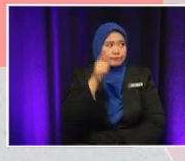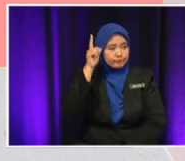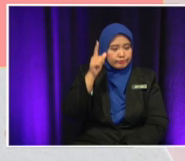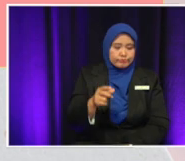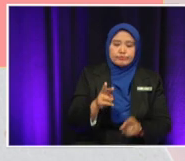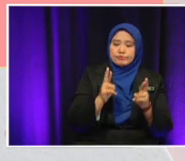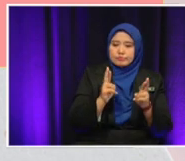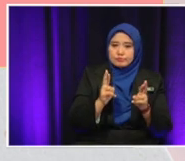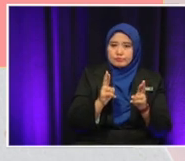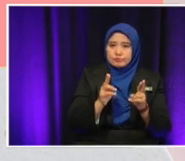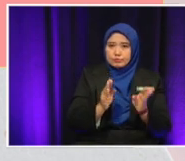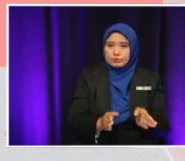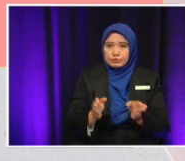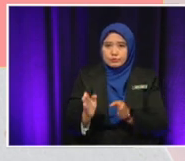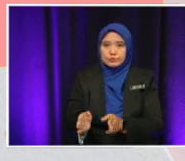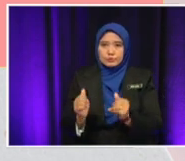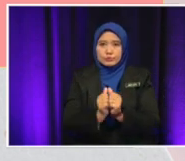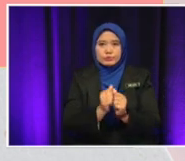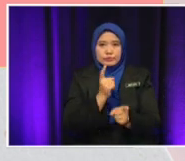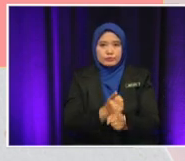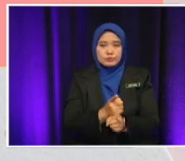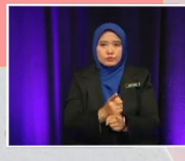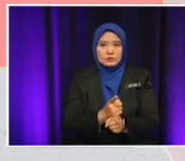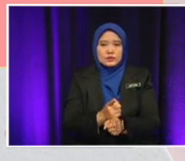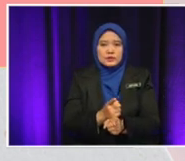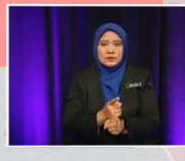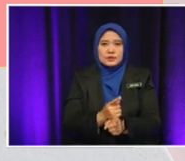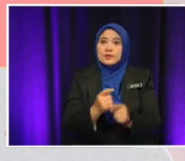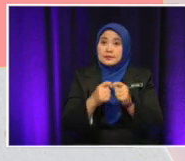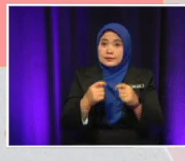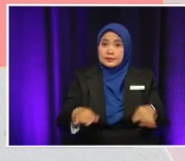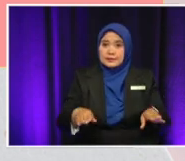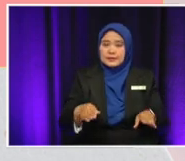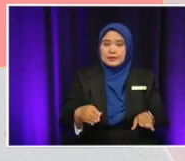langkah 1 yang diberikan itu yang kamu ya membuat perancangan